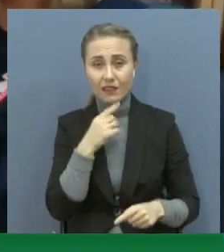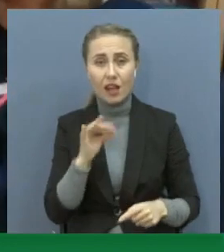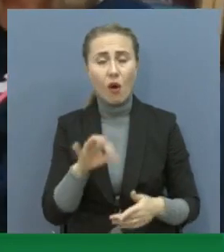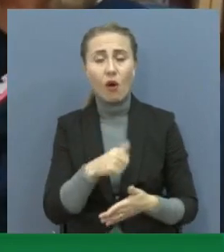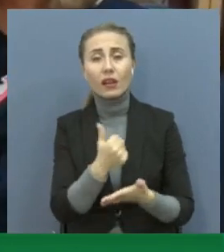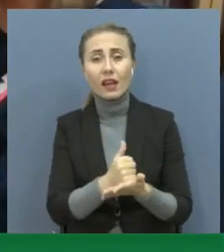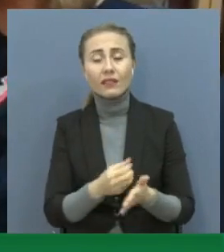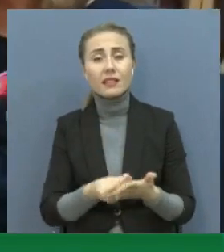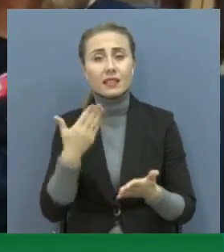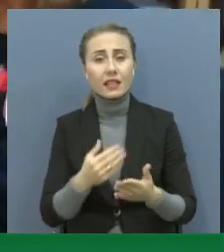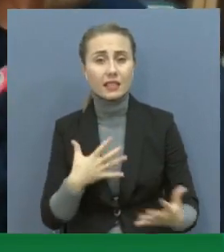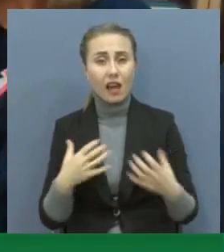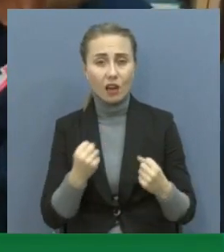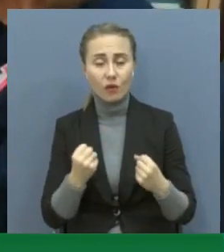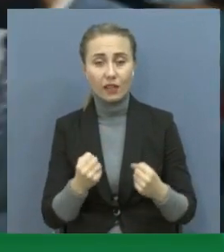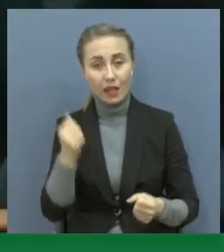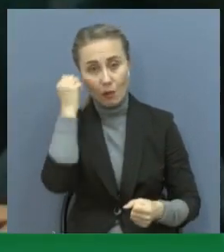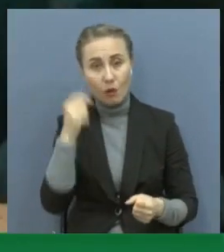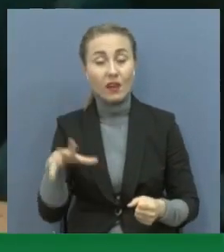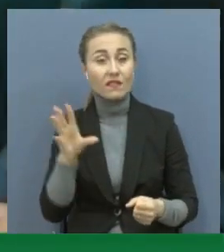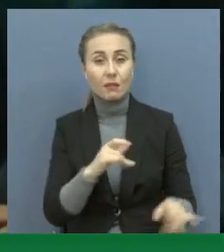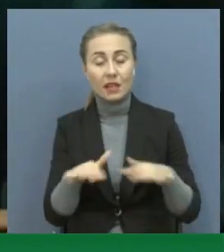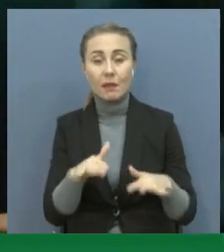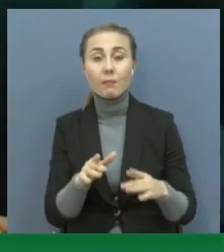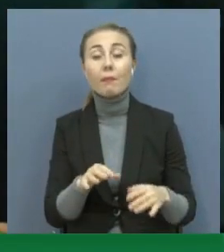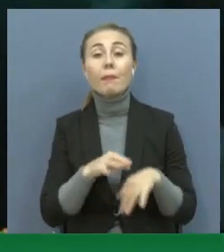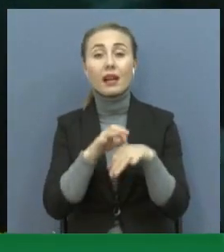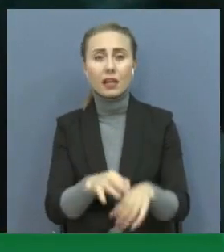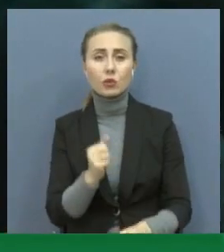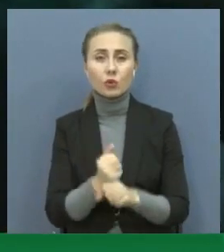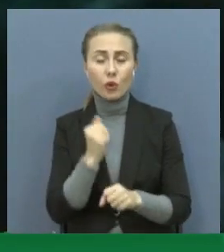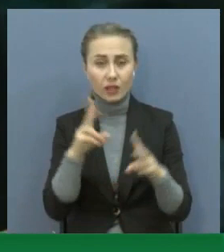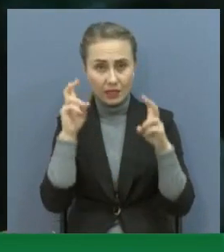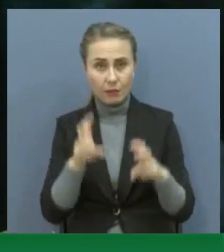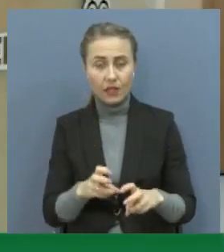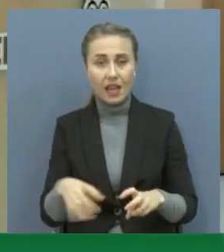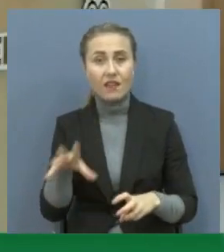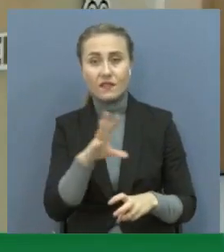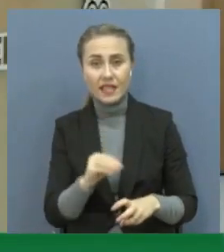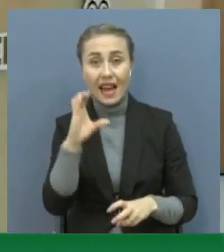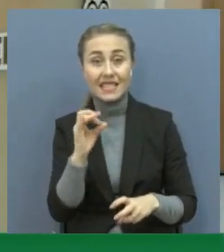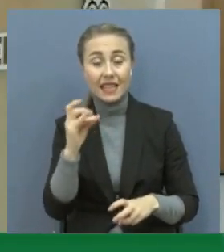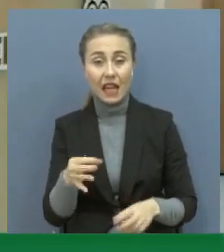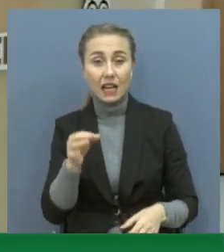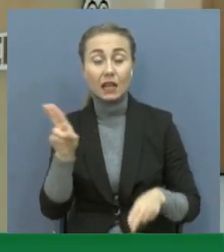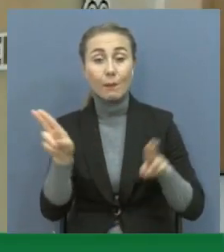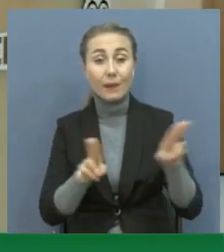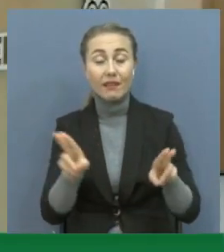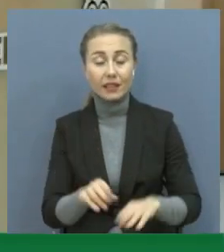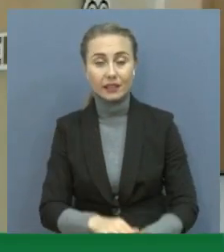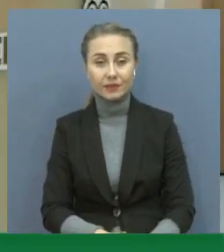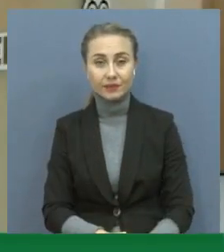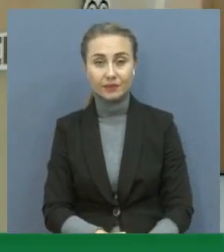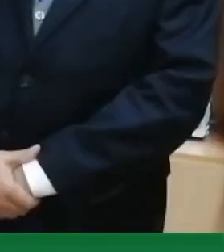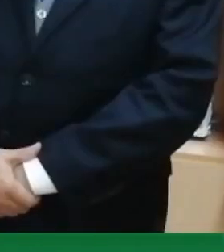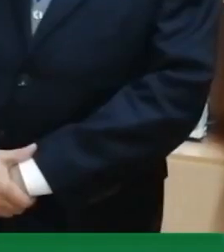главной ценности – здоровье. Напомним, все мероприятия проходили со строгим соблюдением всех санитарных правил. Сания